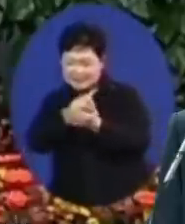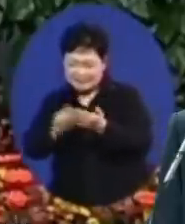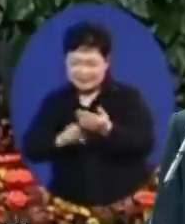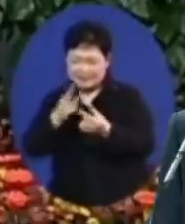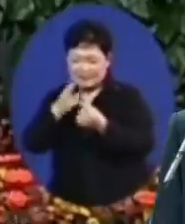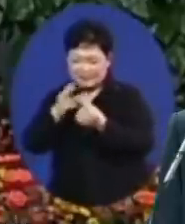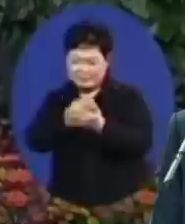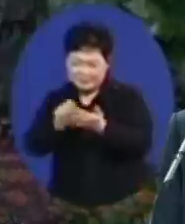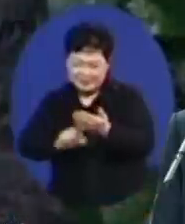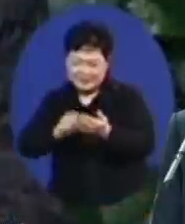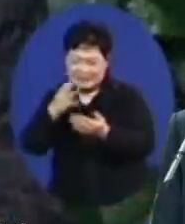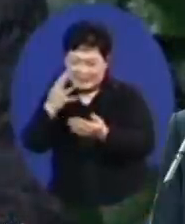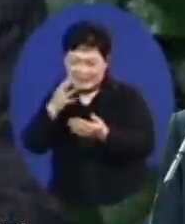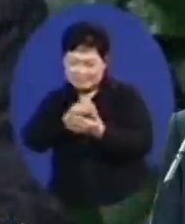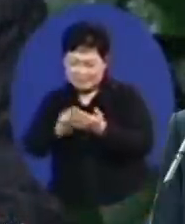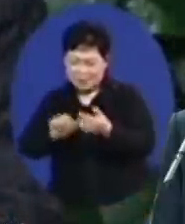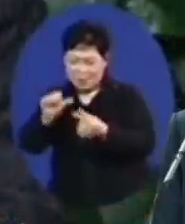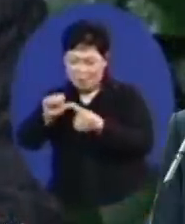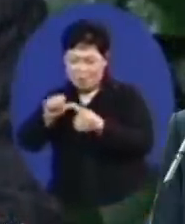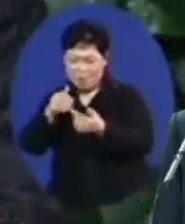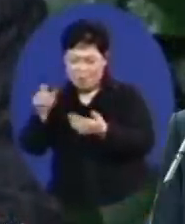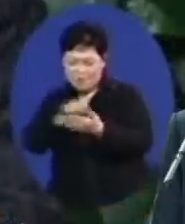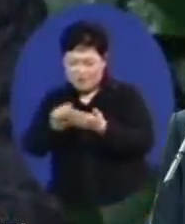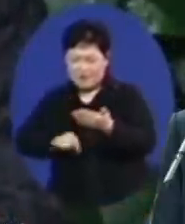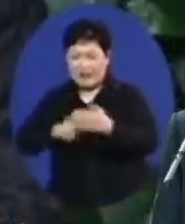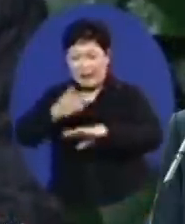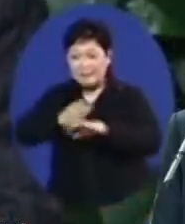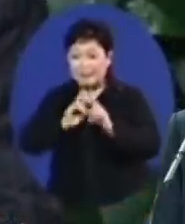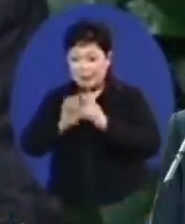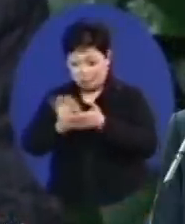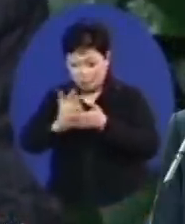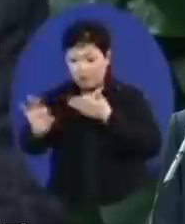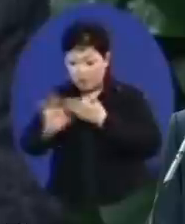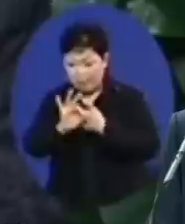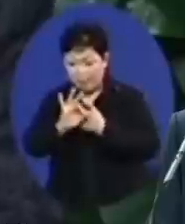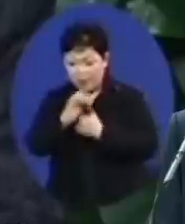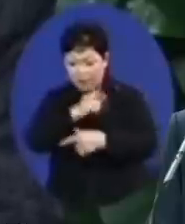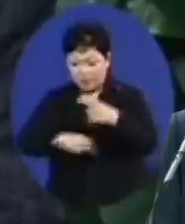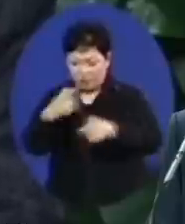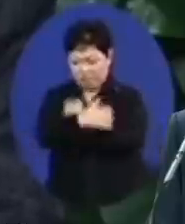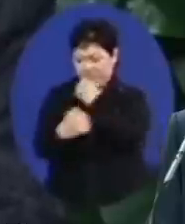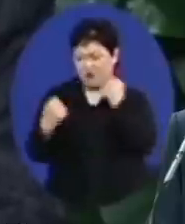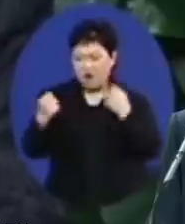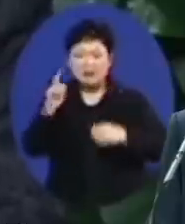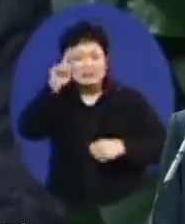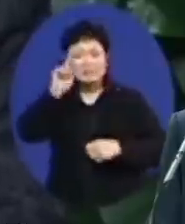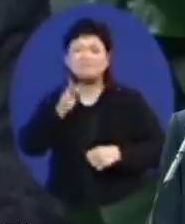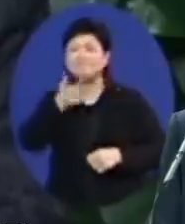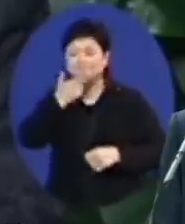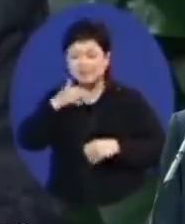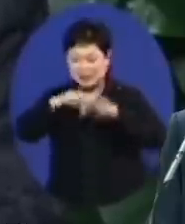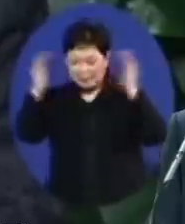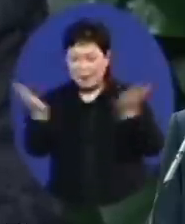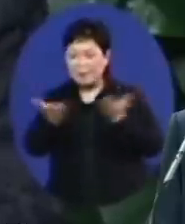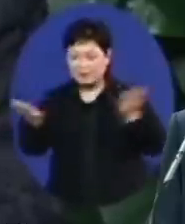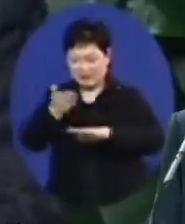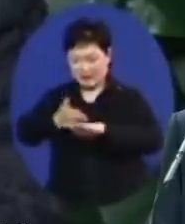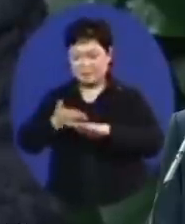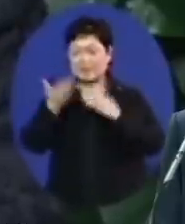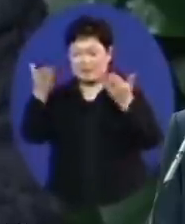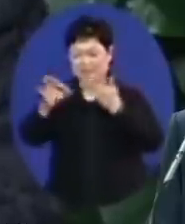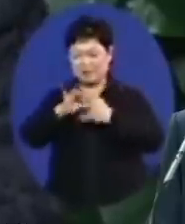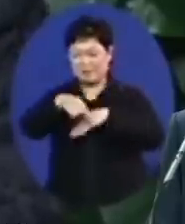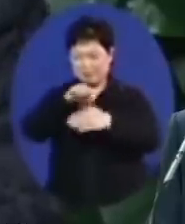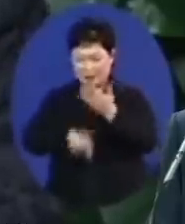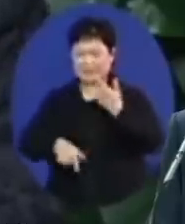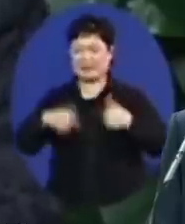글을 안 쓰던 사람보다 더욱 건강하고 스트레스를 덜 받는다는 것입니다. 우리가 범사에 감사할 때 우리 마음의